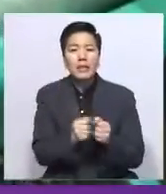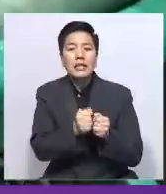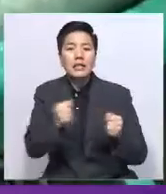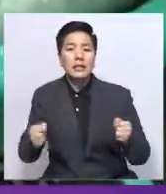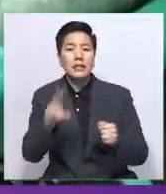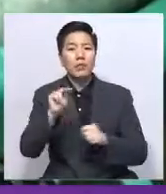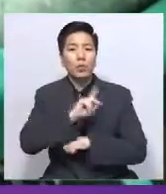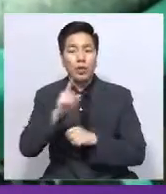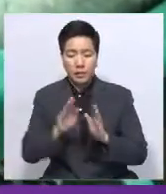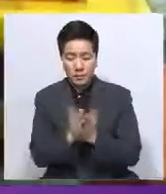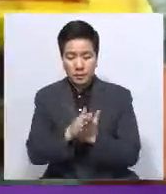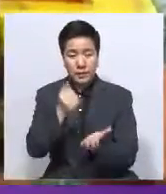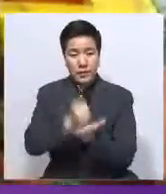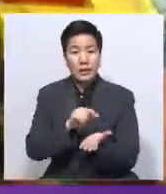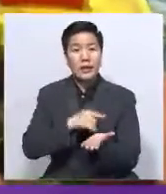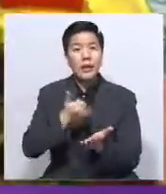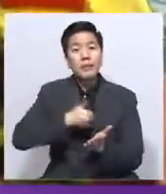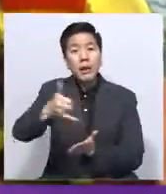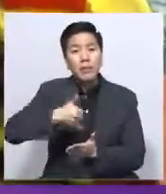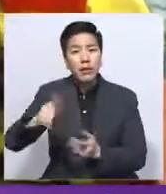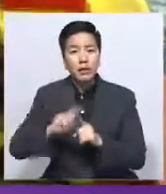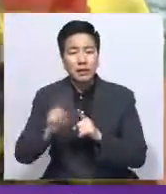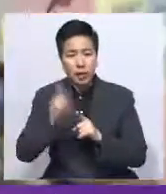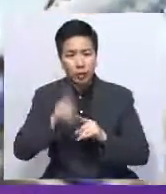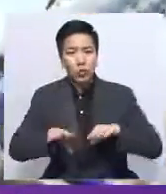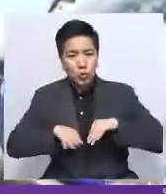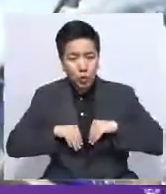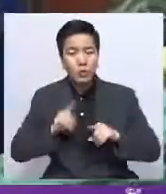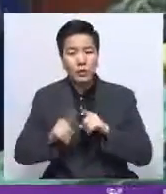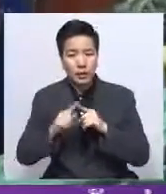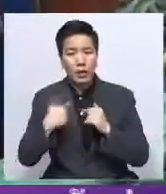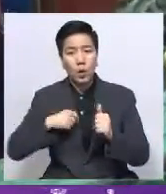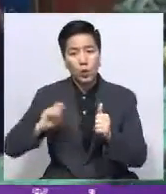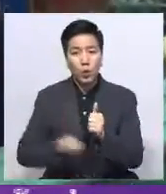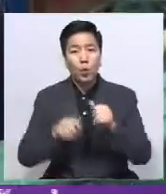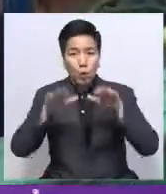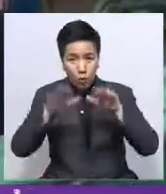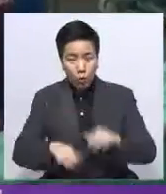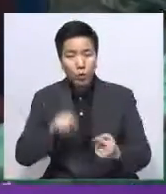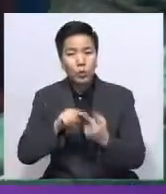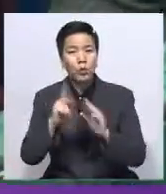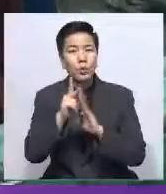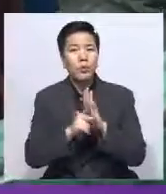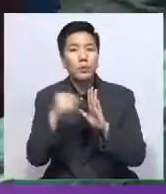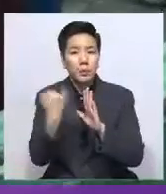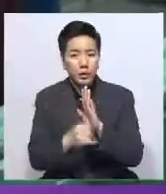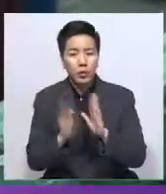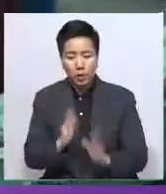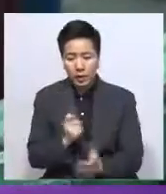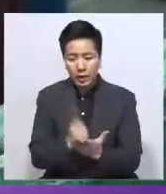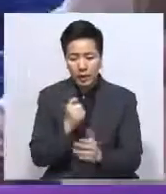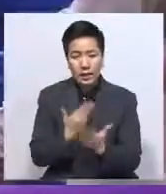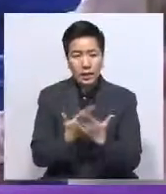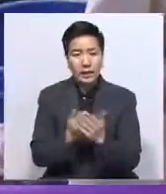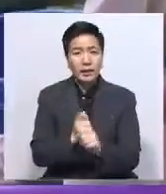ของลูกจ้างเว้นแต่จะได้รับความยินยอมพร้อมปรับลดโทษกรณีแรงงานผิดกฎหมายนายจ้างรับ